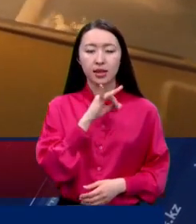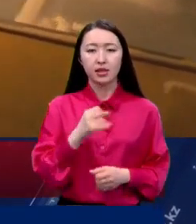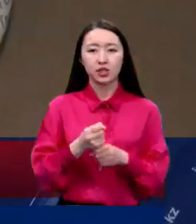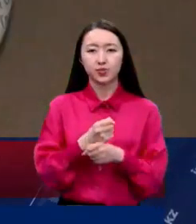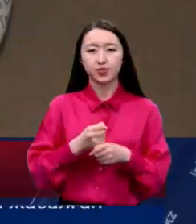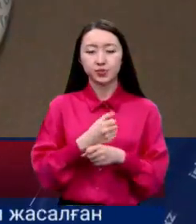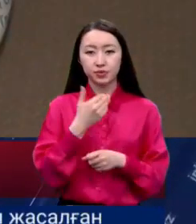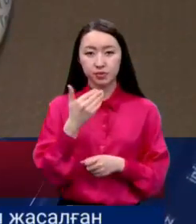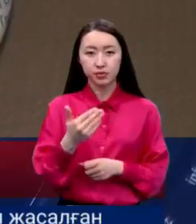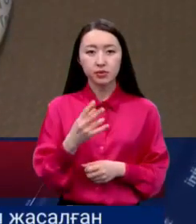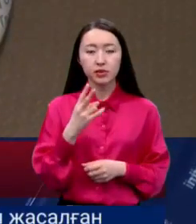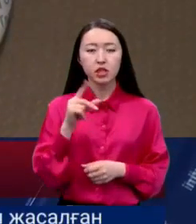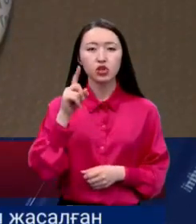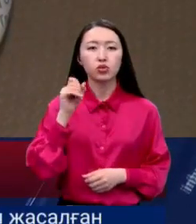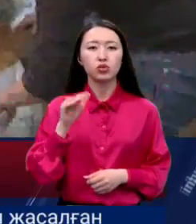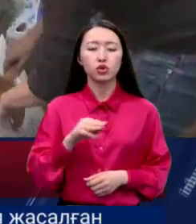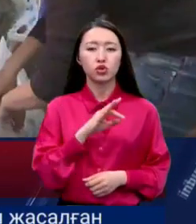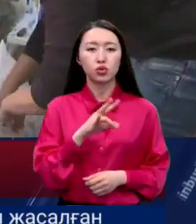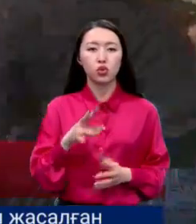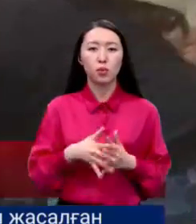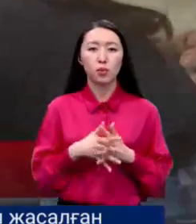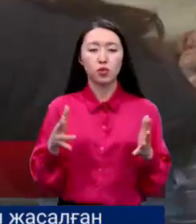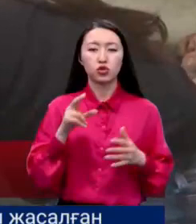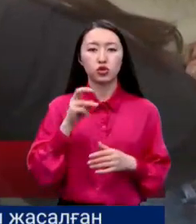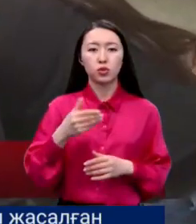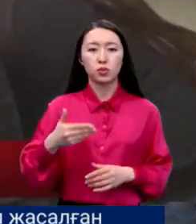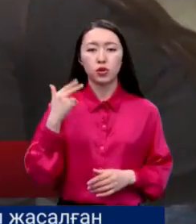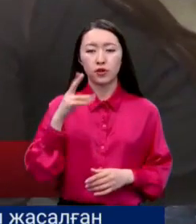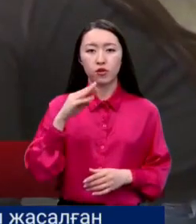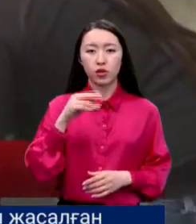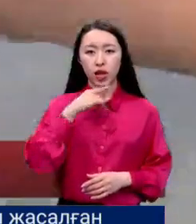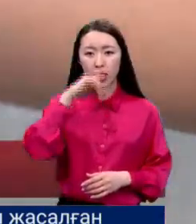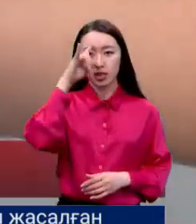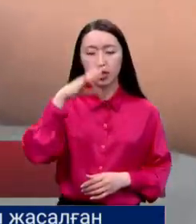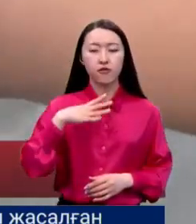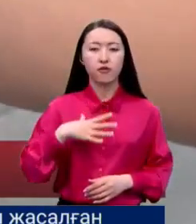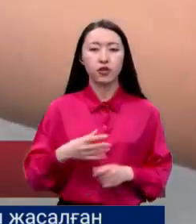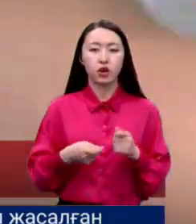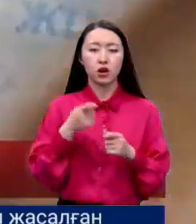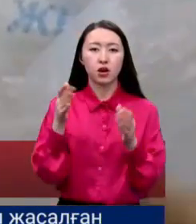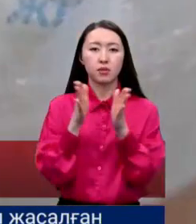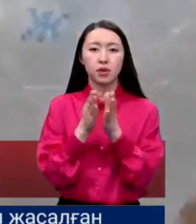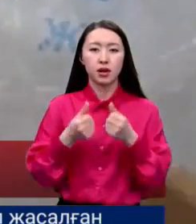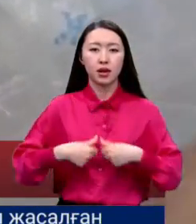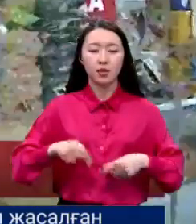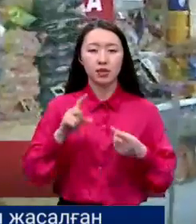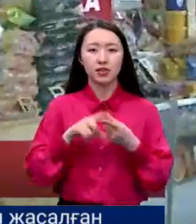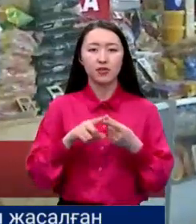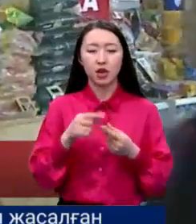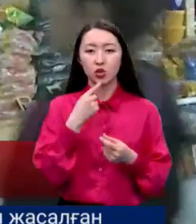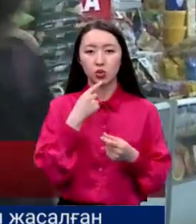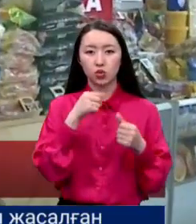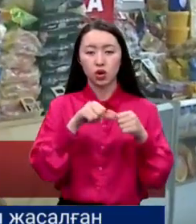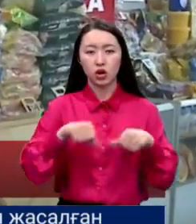сырца. Это на 100 тысяч тонн больше предыдущей квоты. Казахстан вынужден был обратиться в комиссию в связи с ограничением